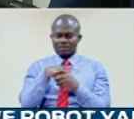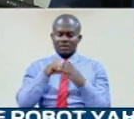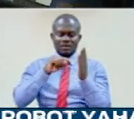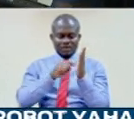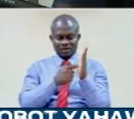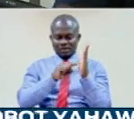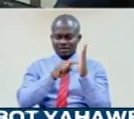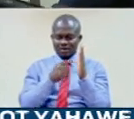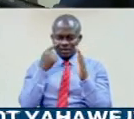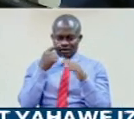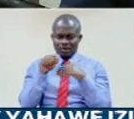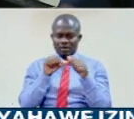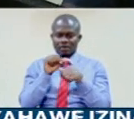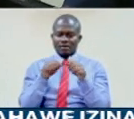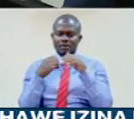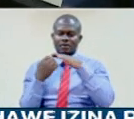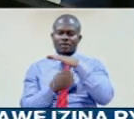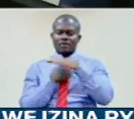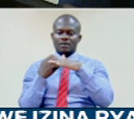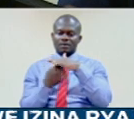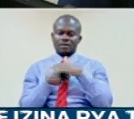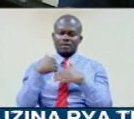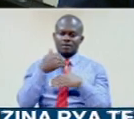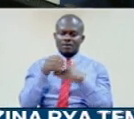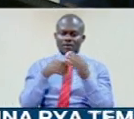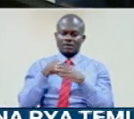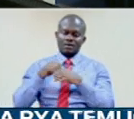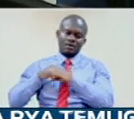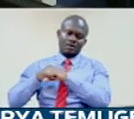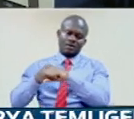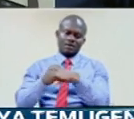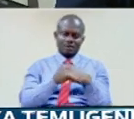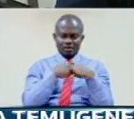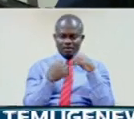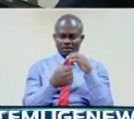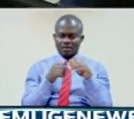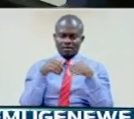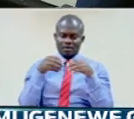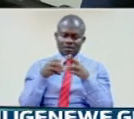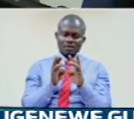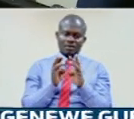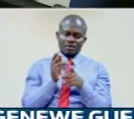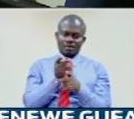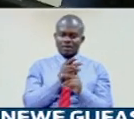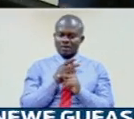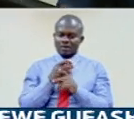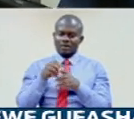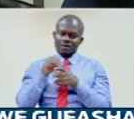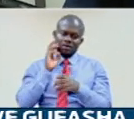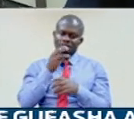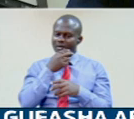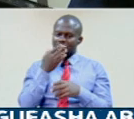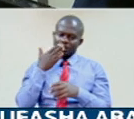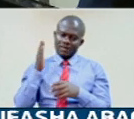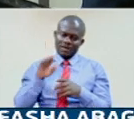ingingo irebana n'ibidukikije. Uko uzabungabunga ibidukikije, uko uzita ku mazi